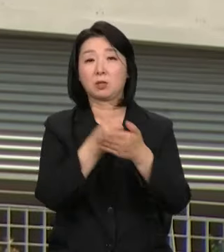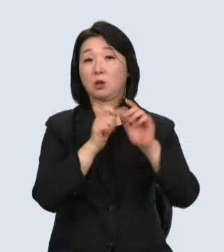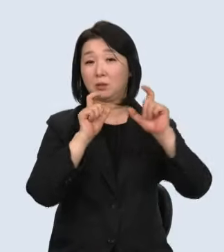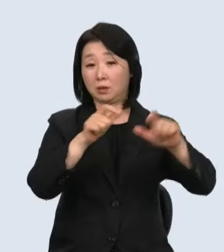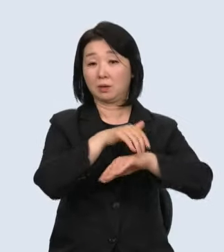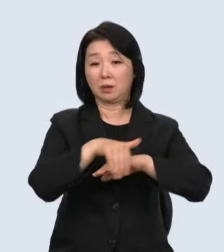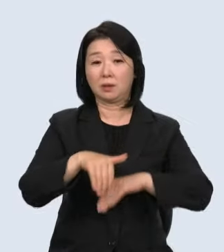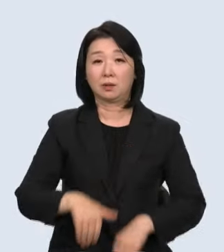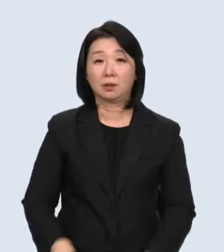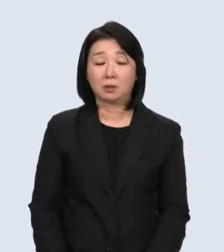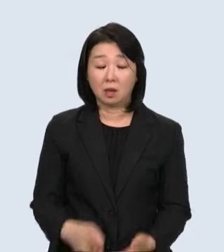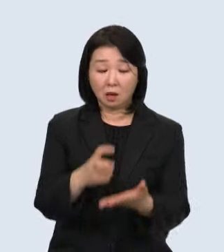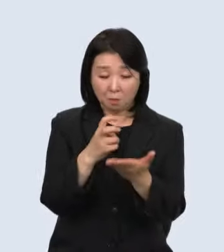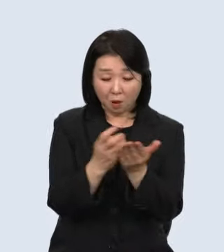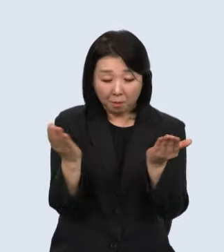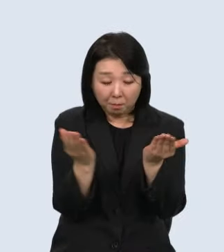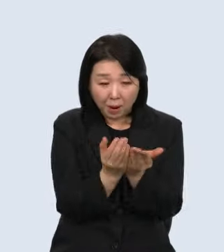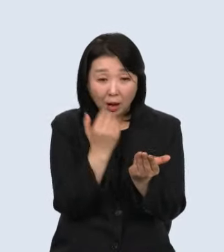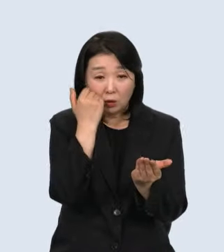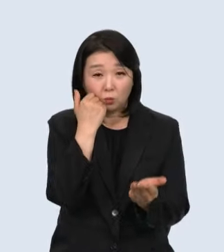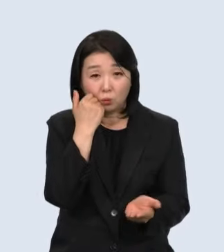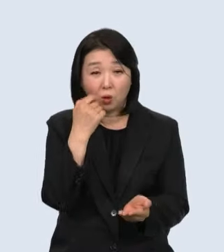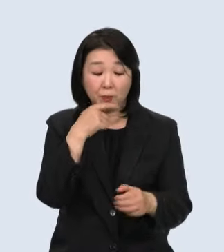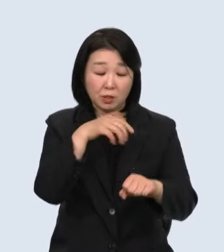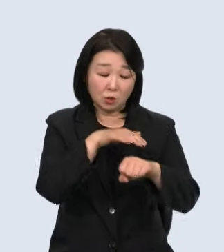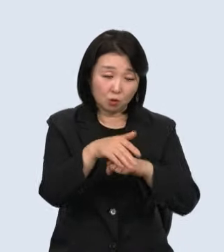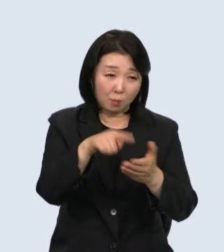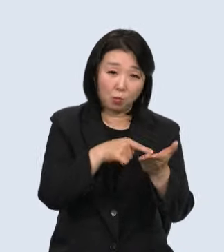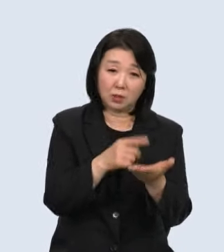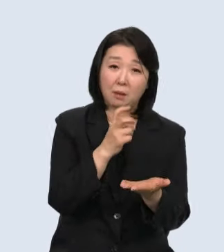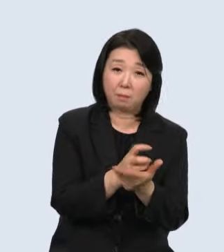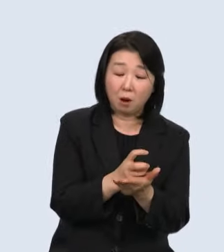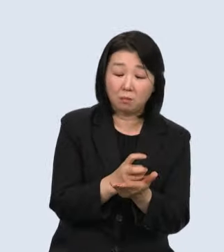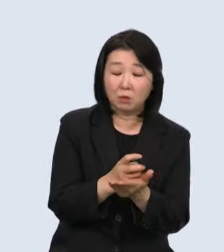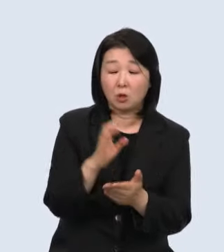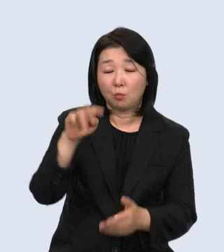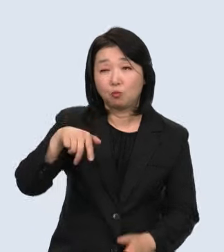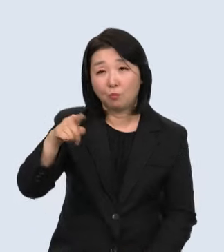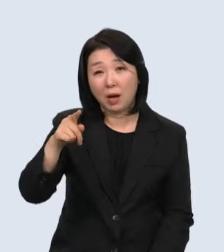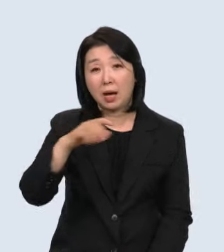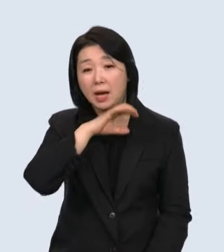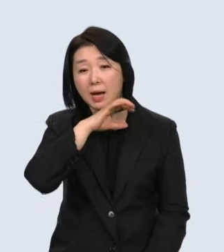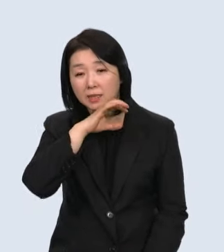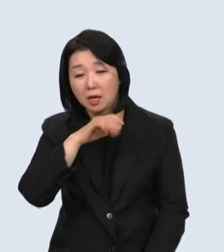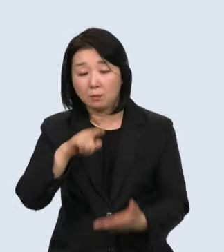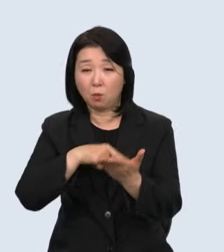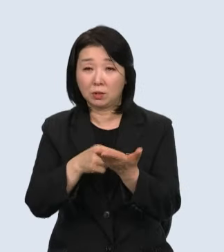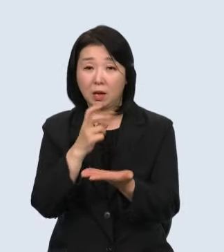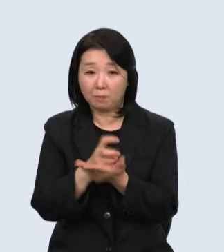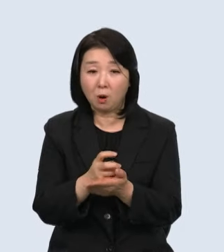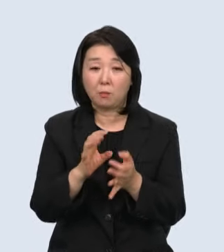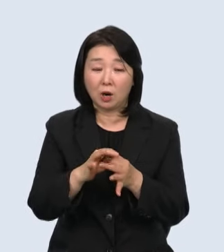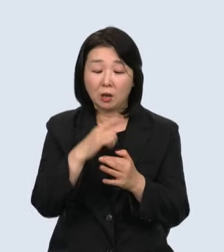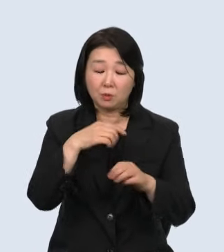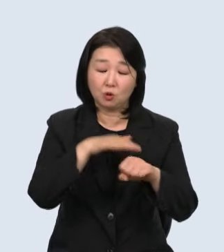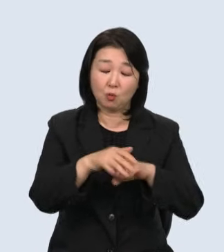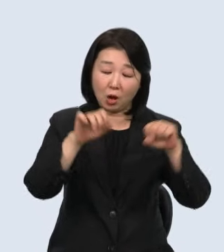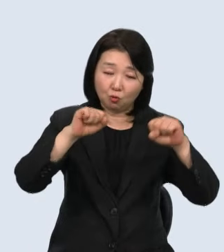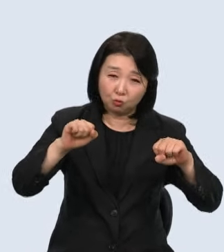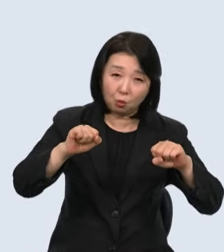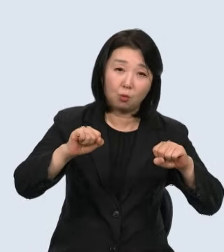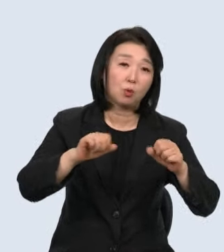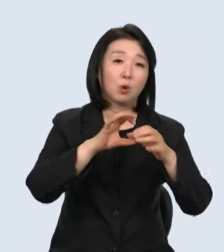있습니다 법적용 대상자는 민주화 보상법 부마항쟁 보상법에 따른 민주화 운동 관련자로 제한되